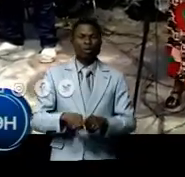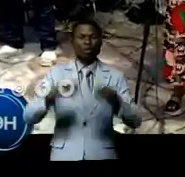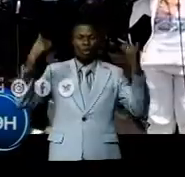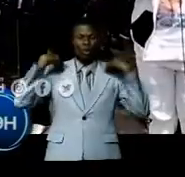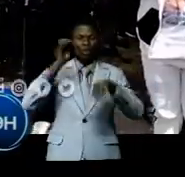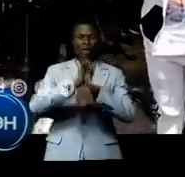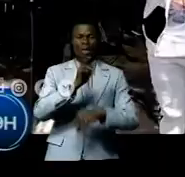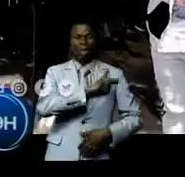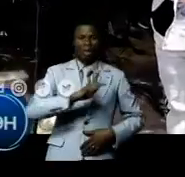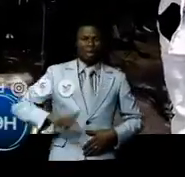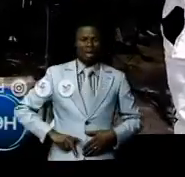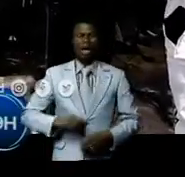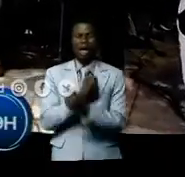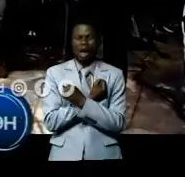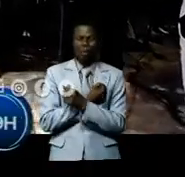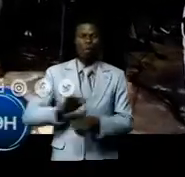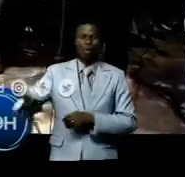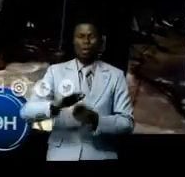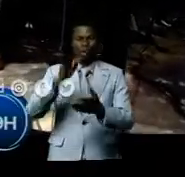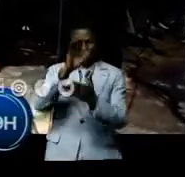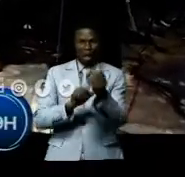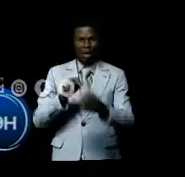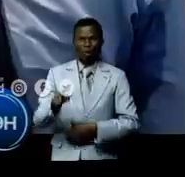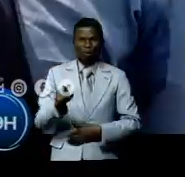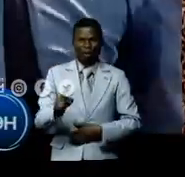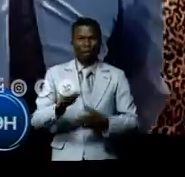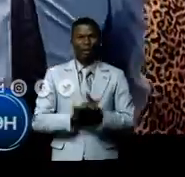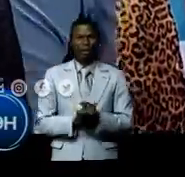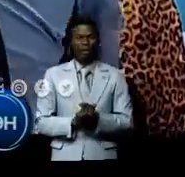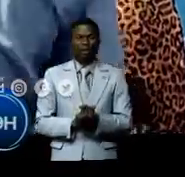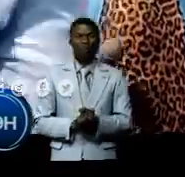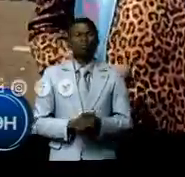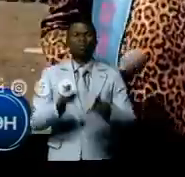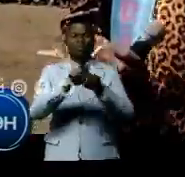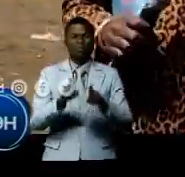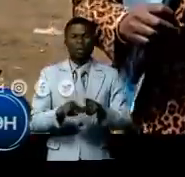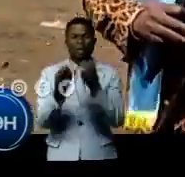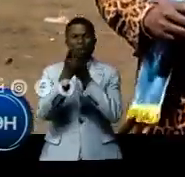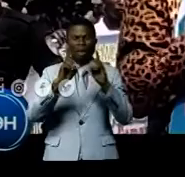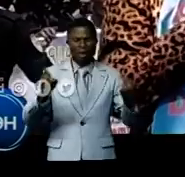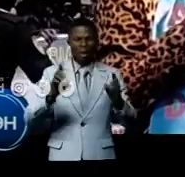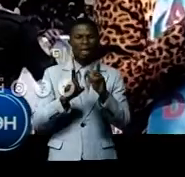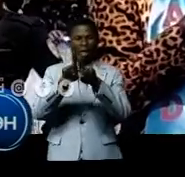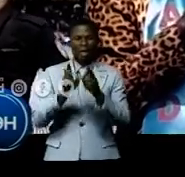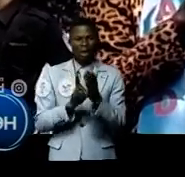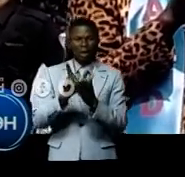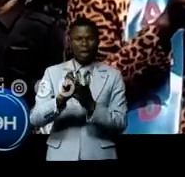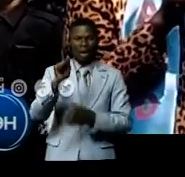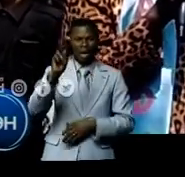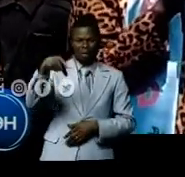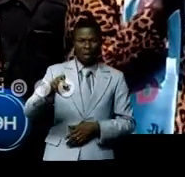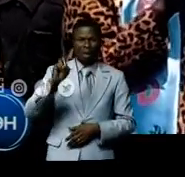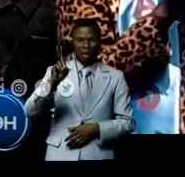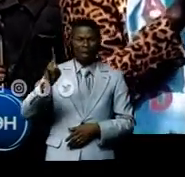modèles de patriotisme à suivre. Le président de l'Alliance des Paix pour la démocratie et le développement, APDD,